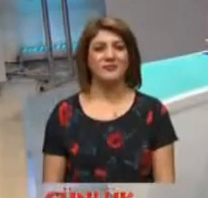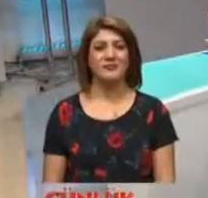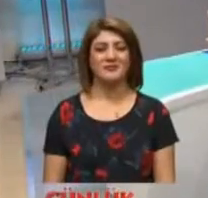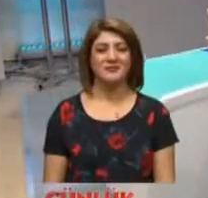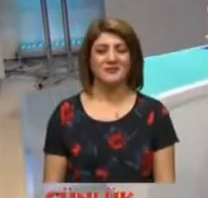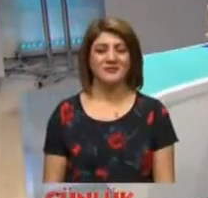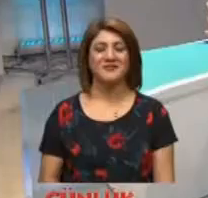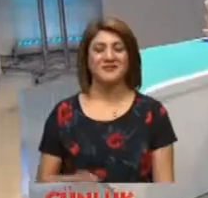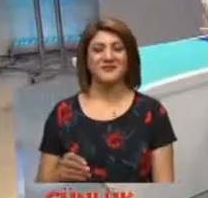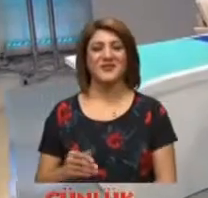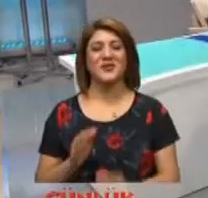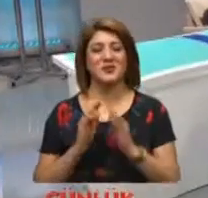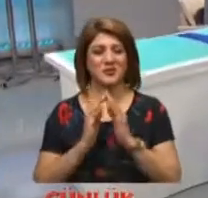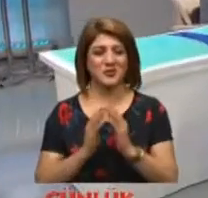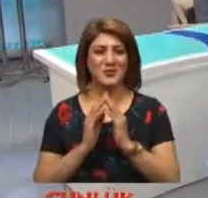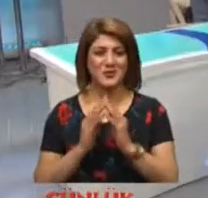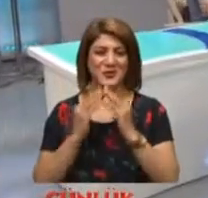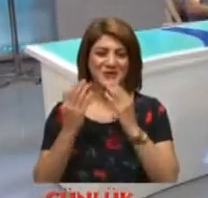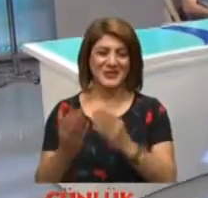מהמפה. שנייה, שימון, אני אביא לך לקפה, כי אתה...